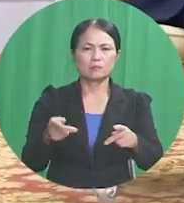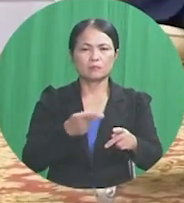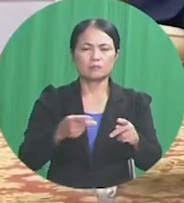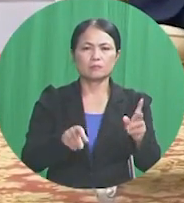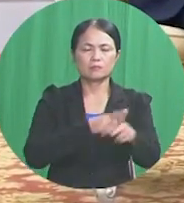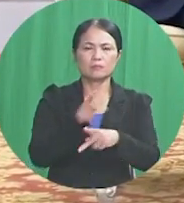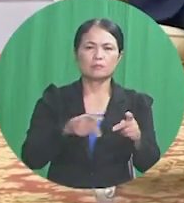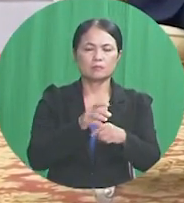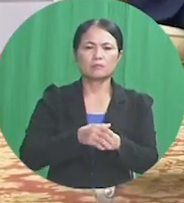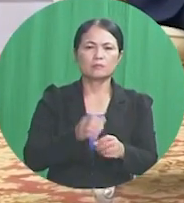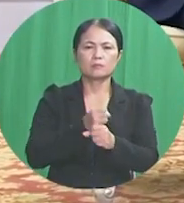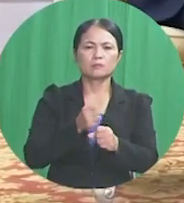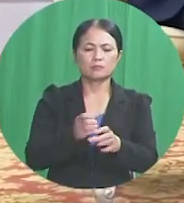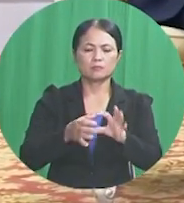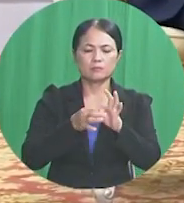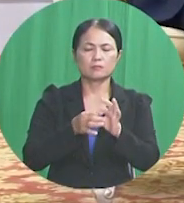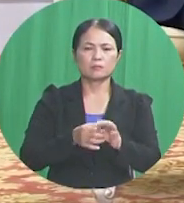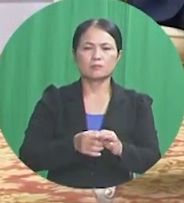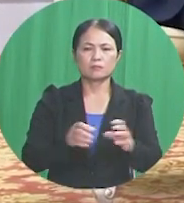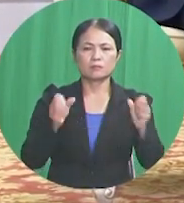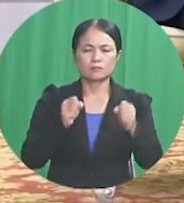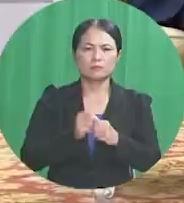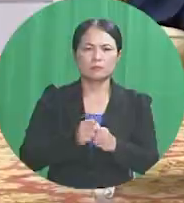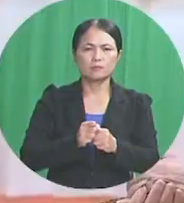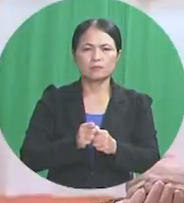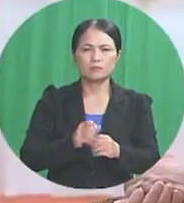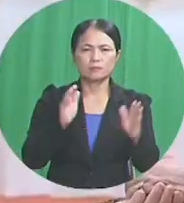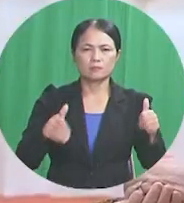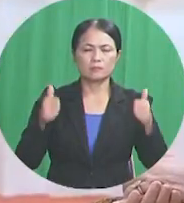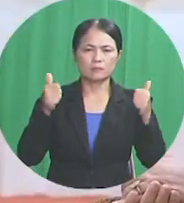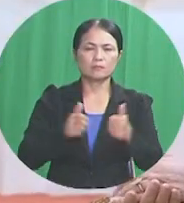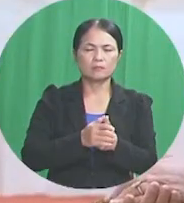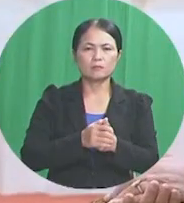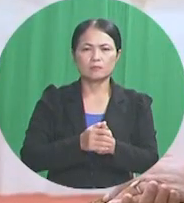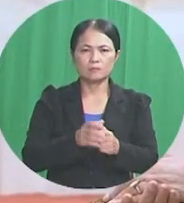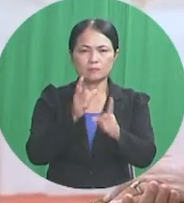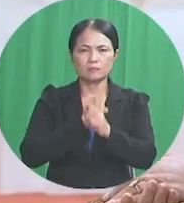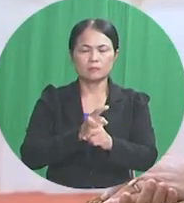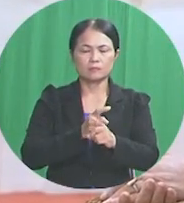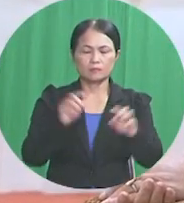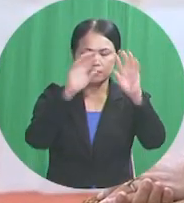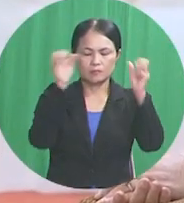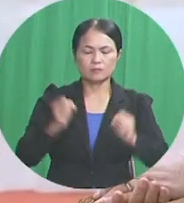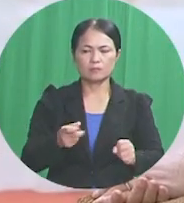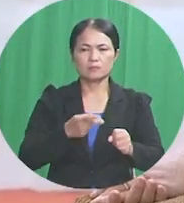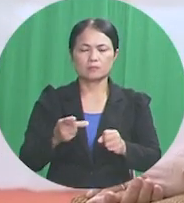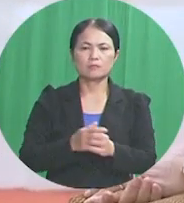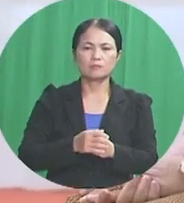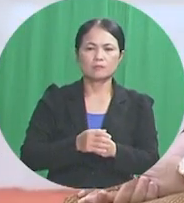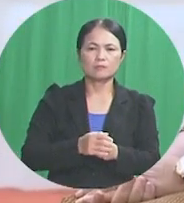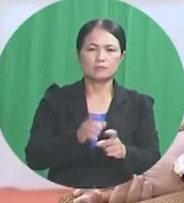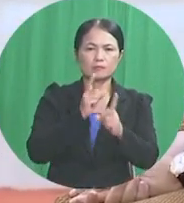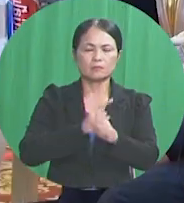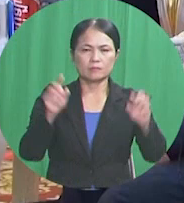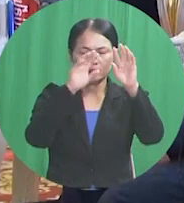រជាជនធ្វើឲ្យទំនាក់ទំនងកាន់តែរឹងមាំនិងមានប្រសិទ្ធភាពទាំងតាមយន្តការទ្វេភាគីនិងតាម